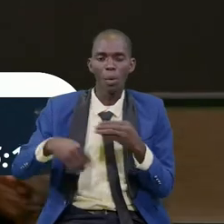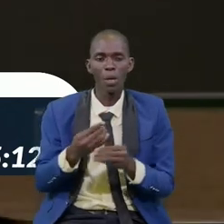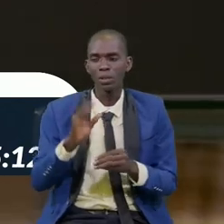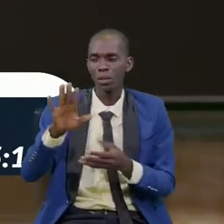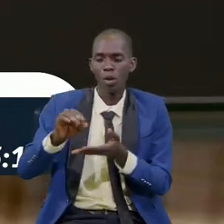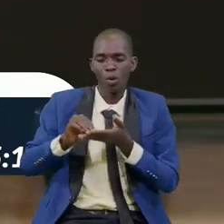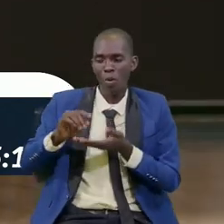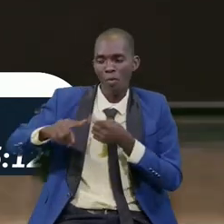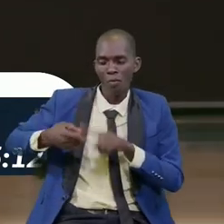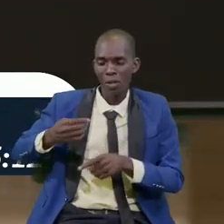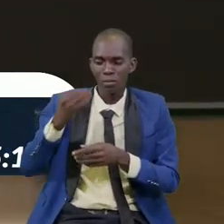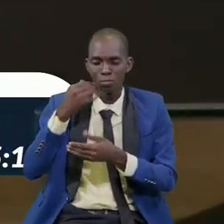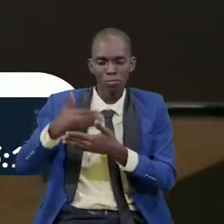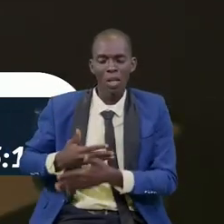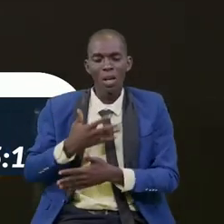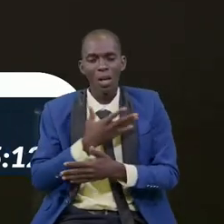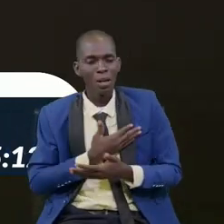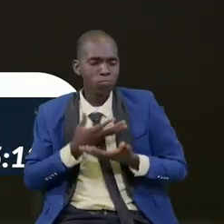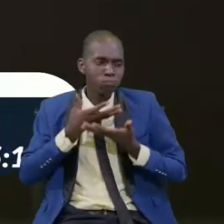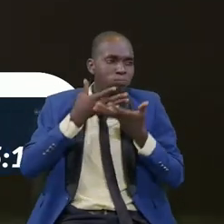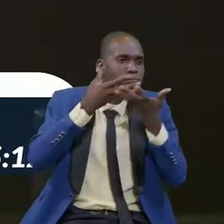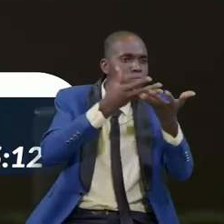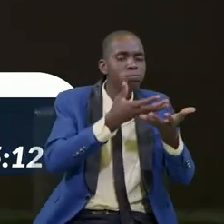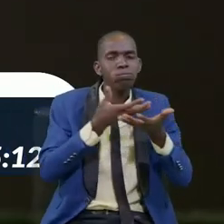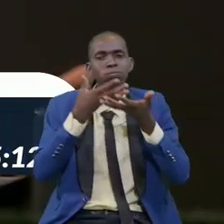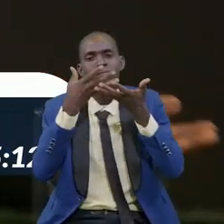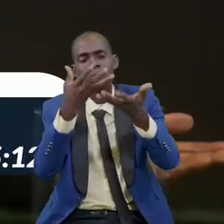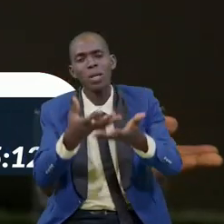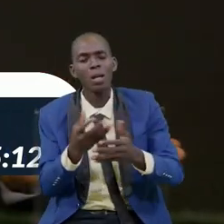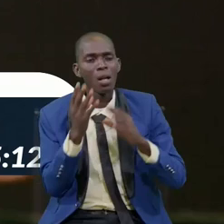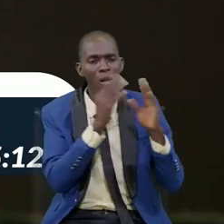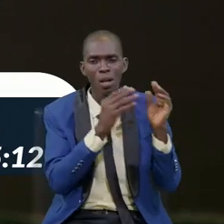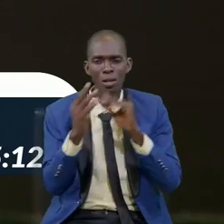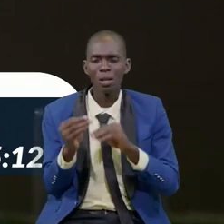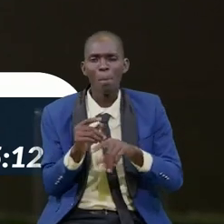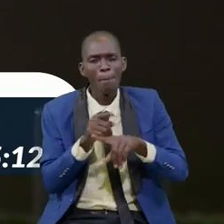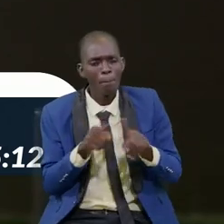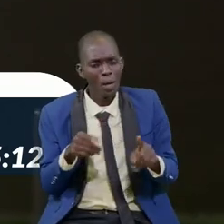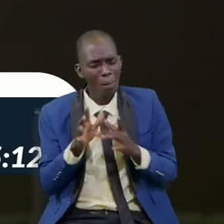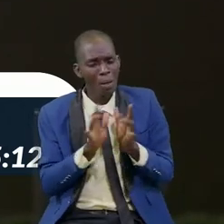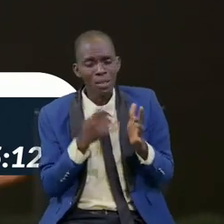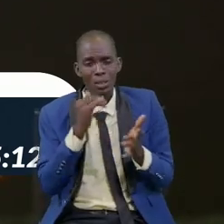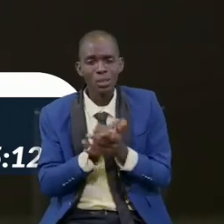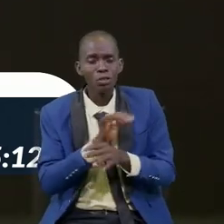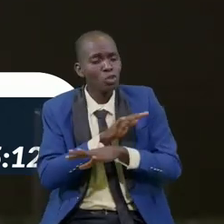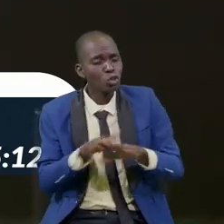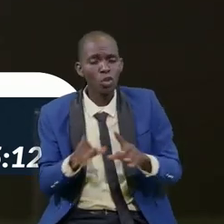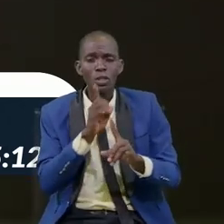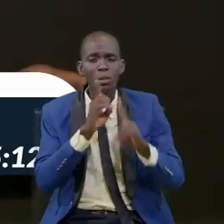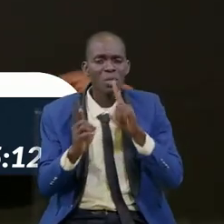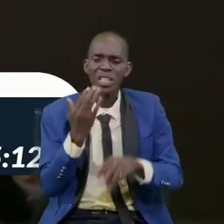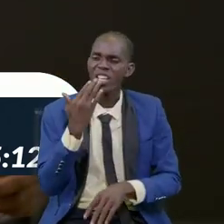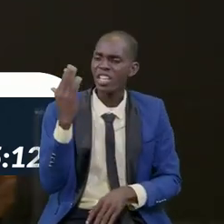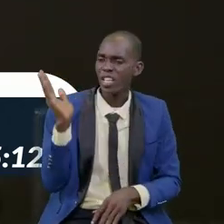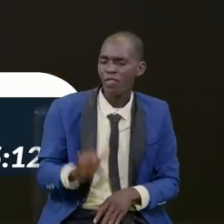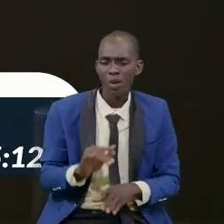à dire sur la vie de leurs voisins. Ils vont porter des paroles, des bavardages par-ci